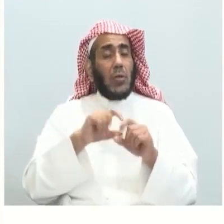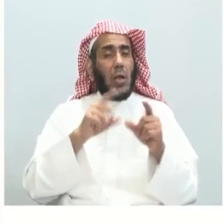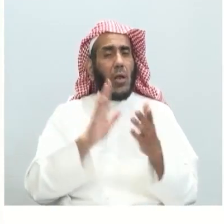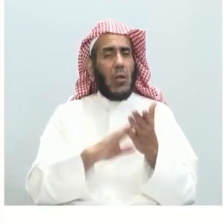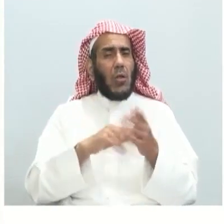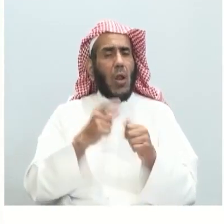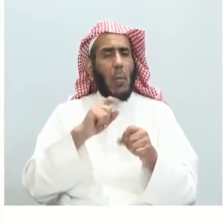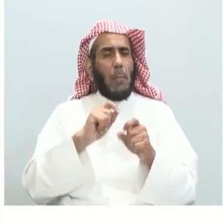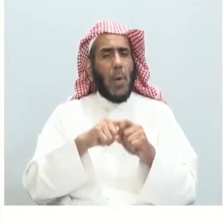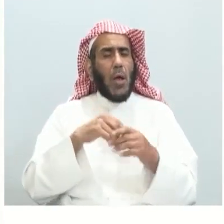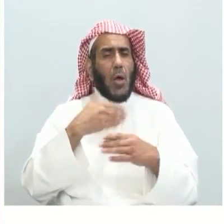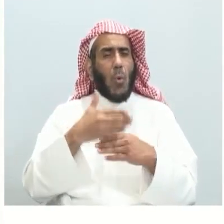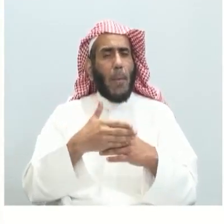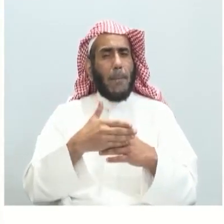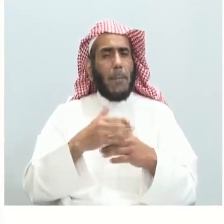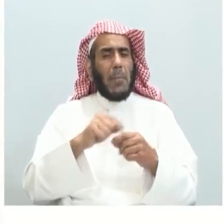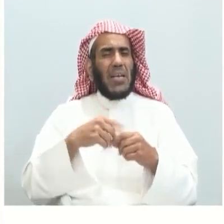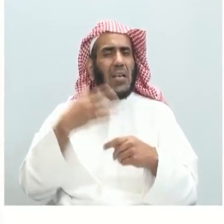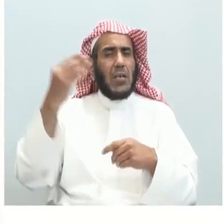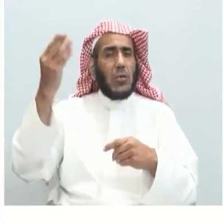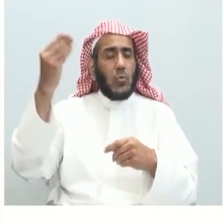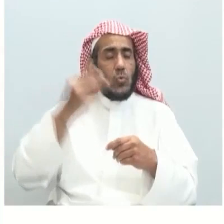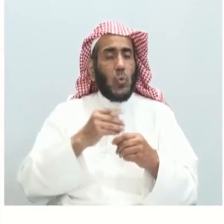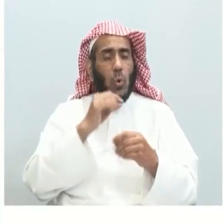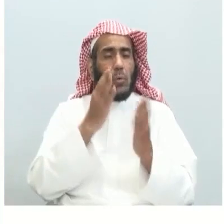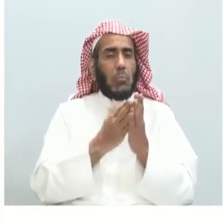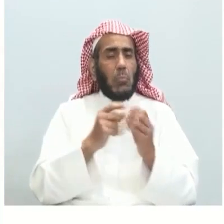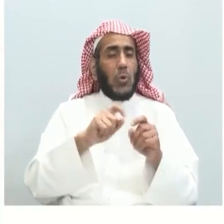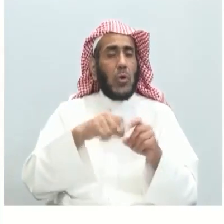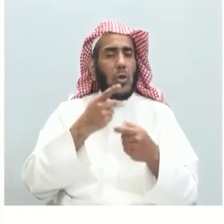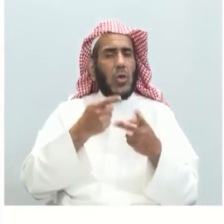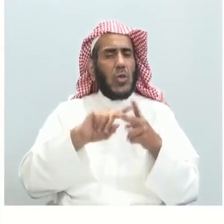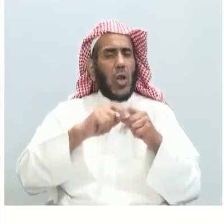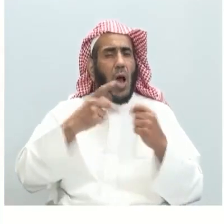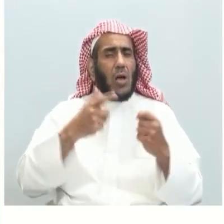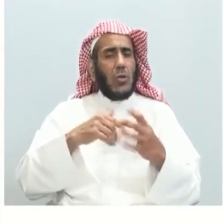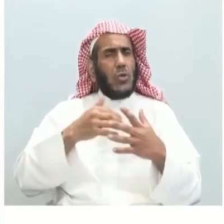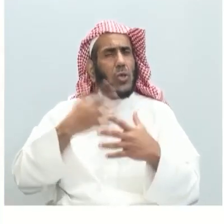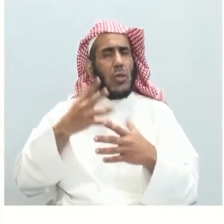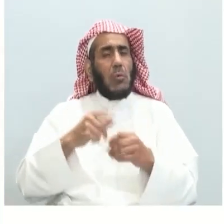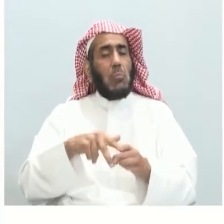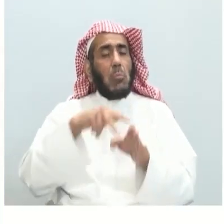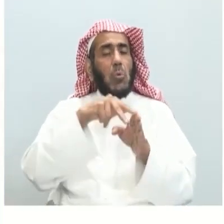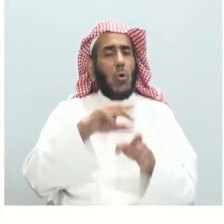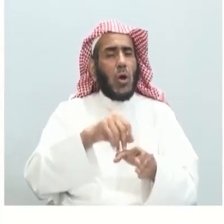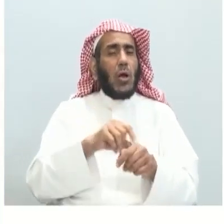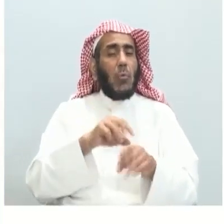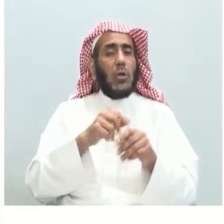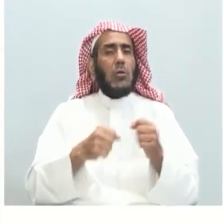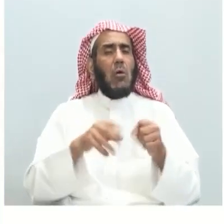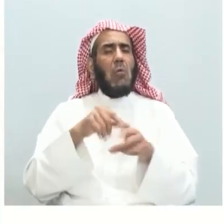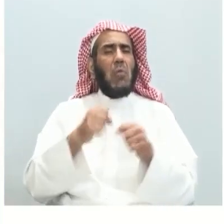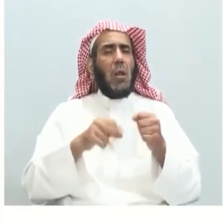على ما يكون بعد نزول القران الكريم من من اختراعات مما يركبها الخلق في البر